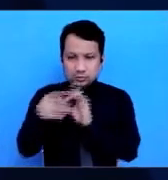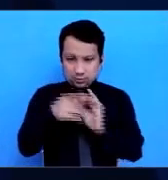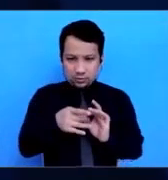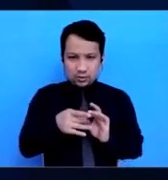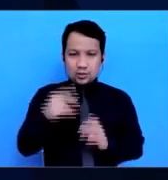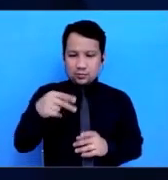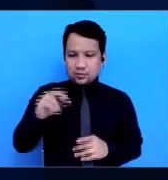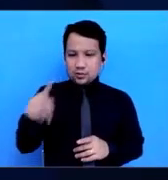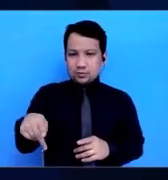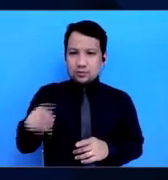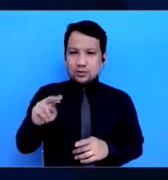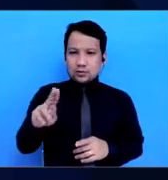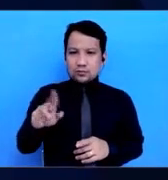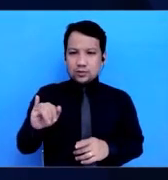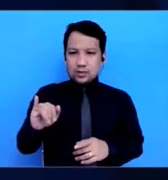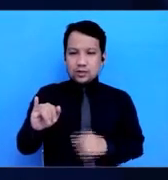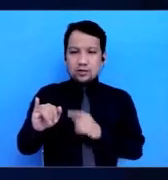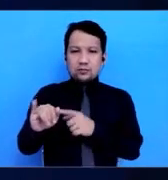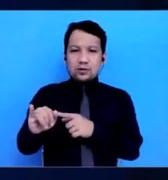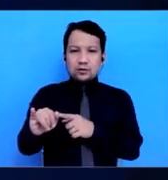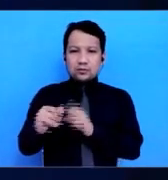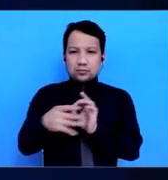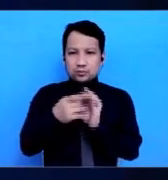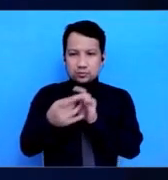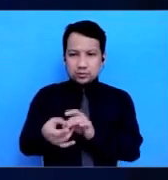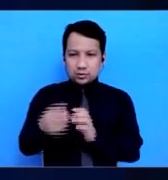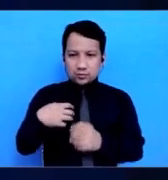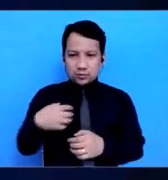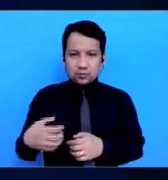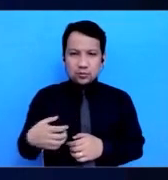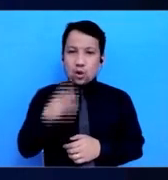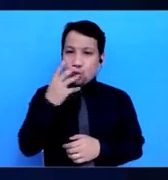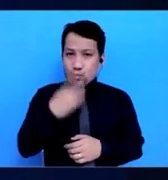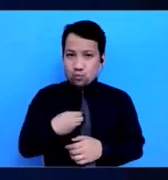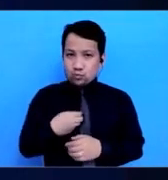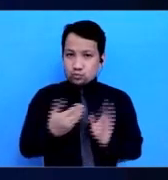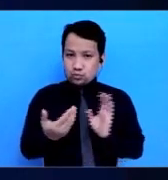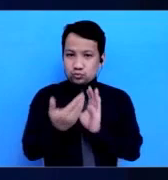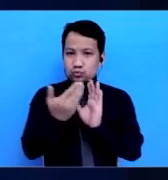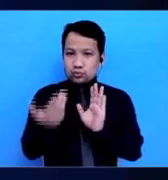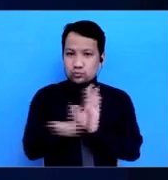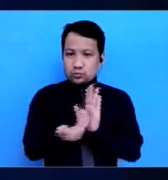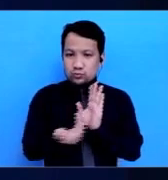sa NBI para mapanagot ang mga pulis sakaling mapatunayang totoo ang